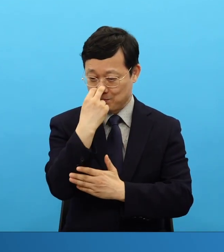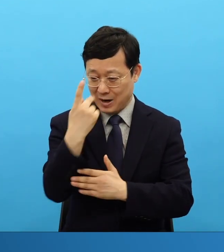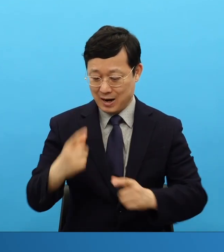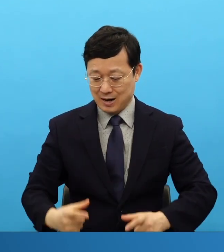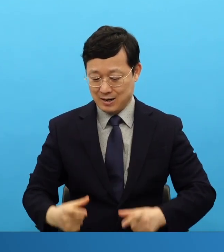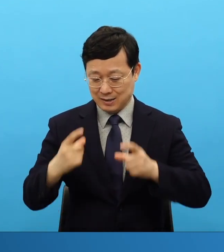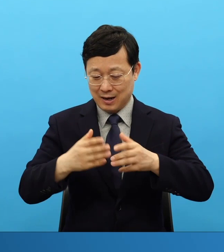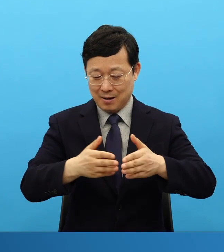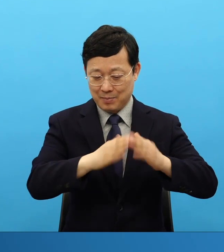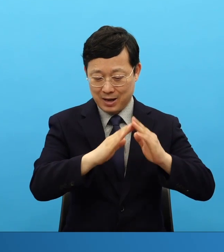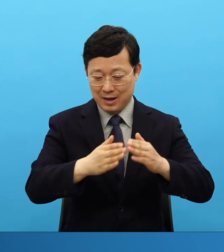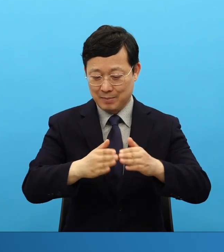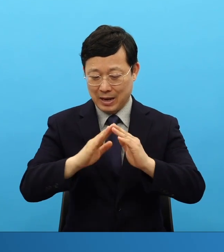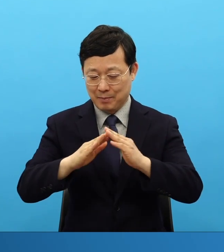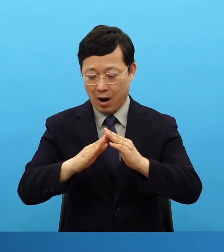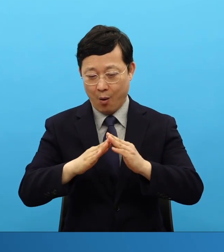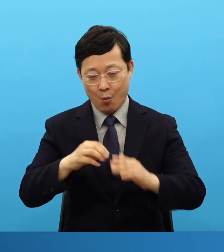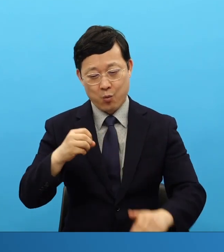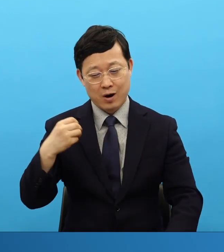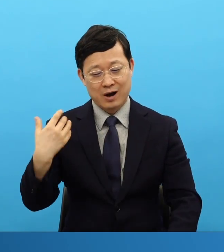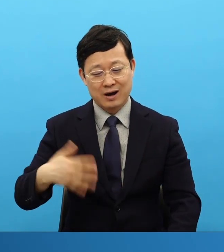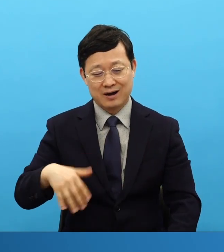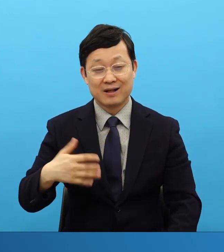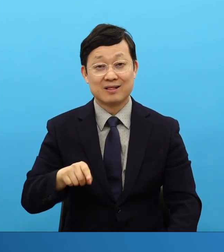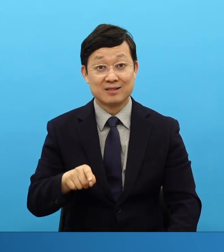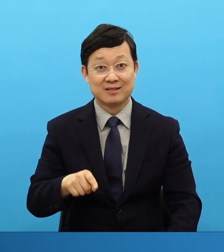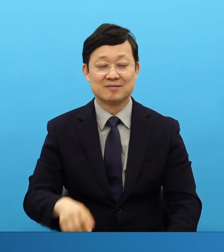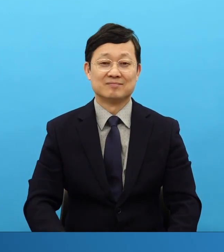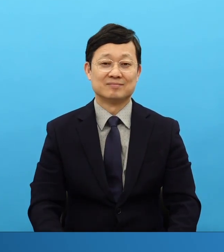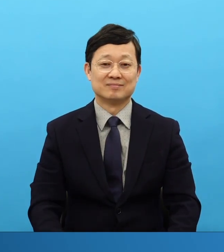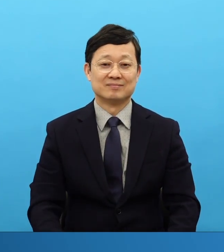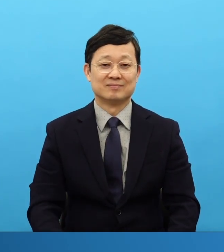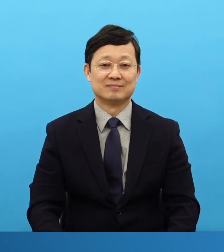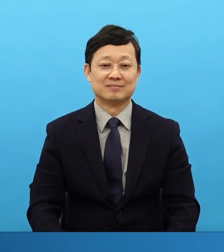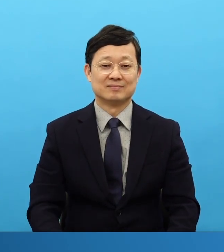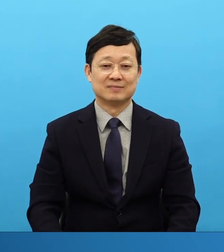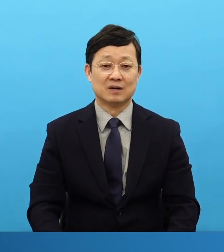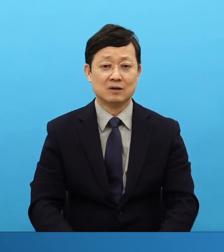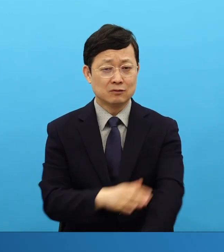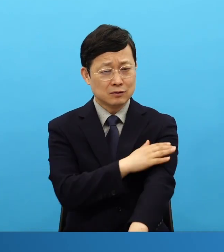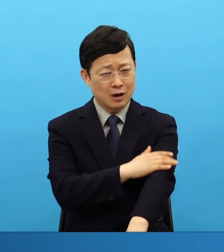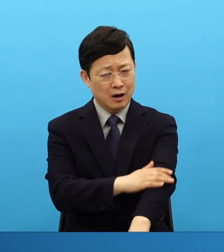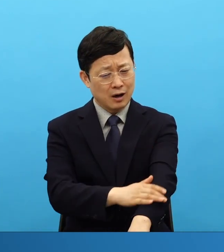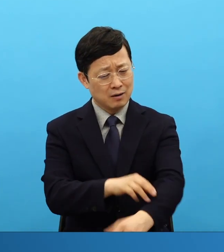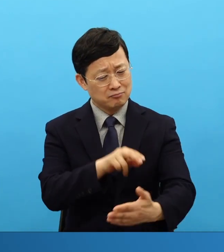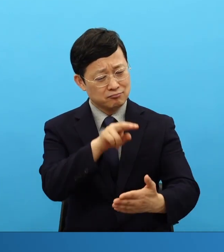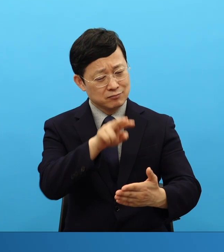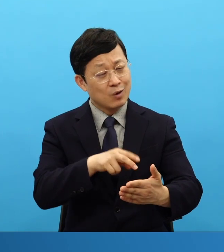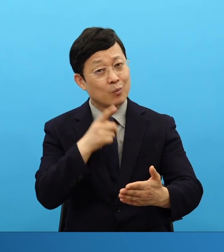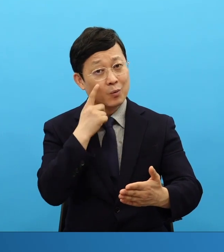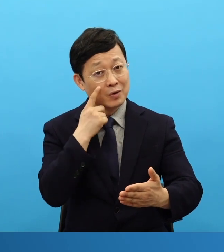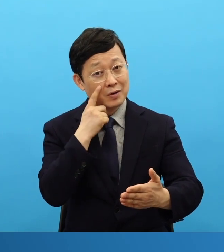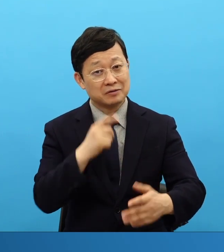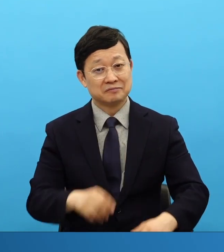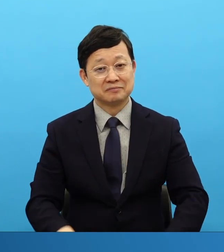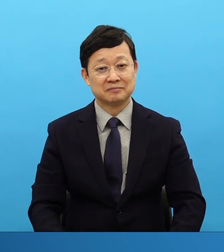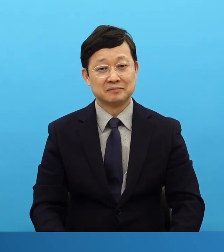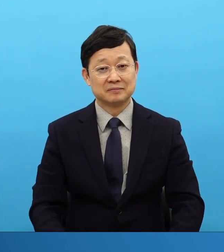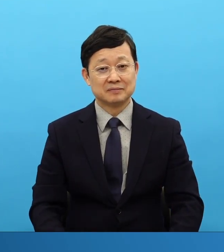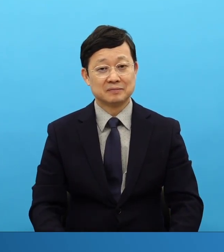goes and raises up these absolute partisans in an impeccable way. 이 선친 걸 잘 보라니까요. And so look at the things that happened.